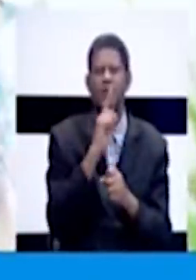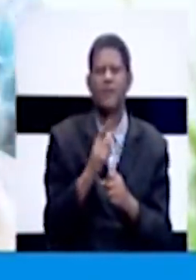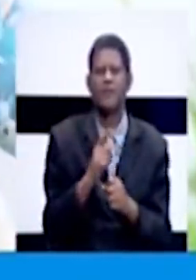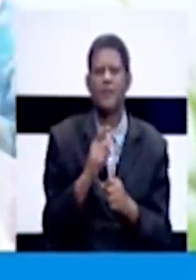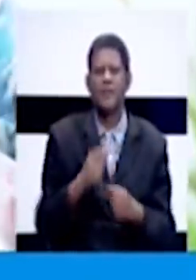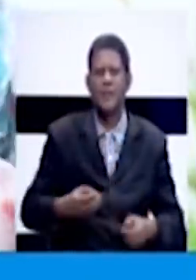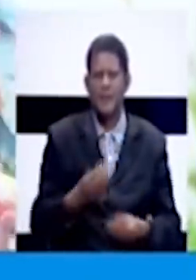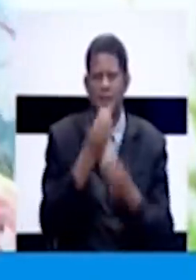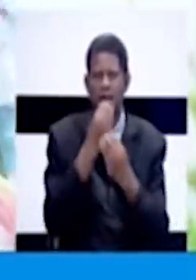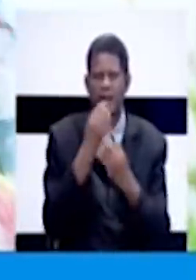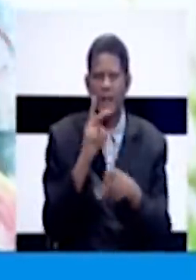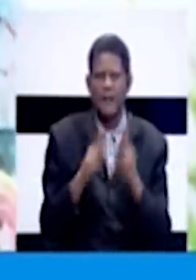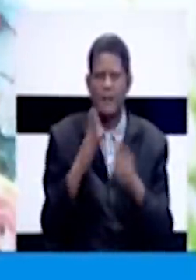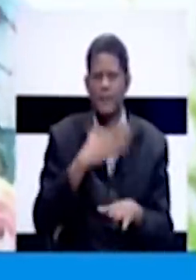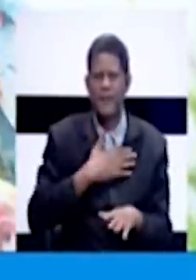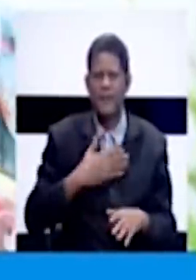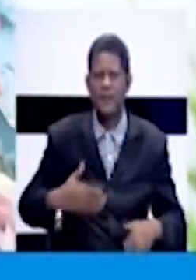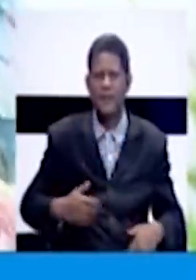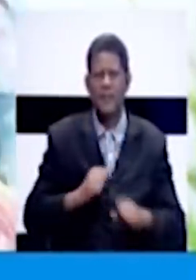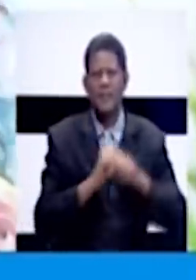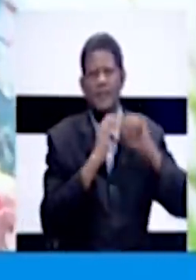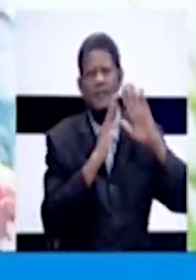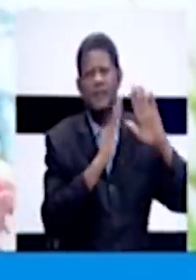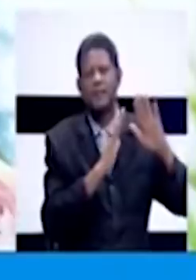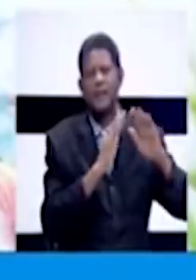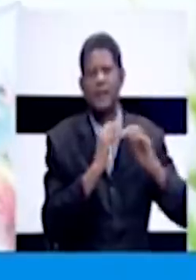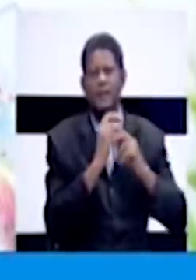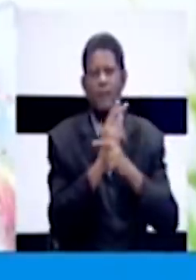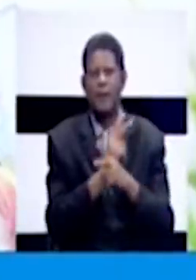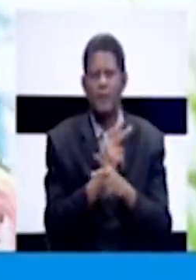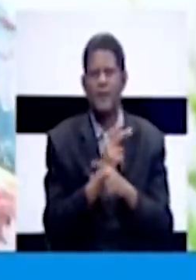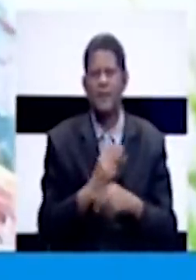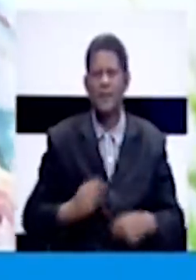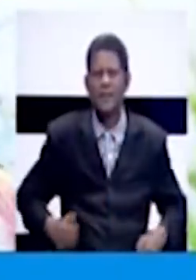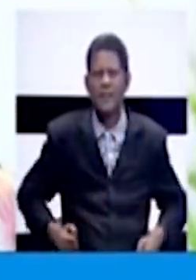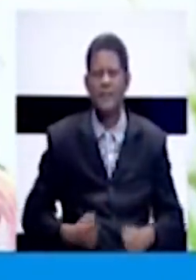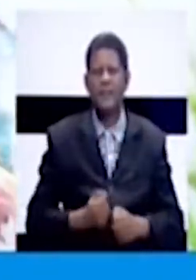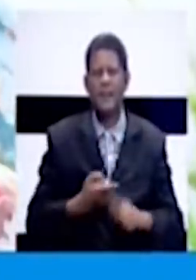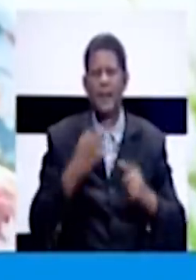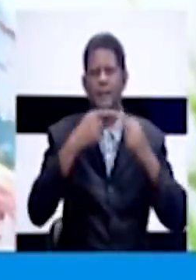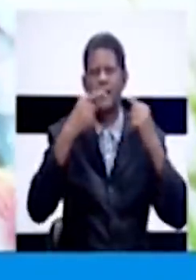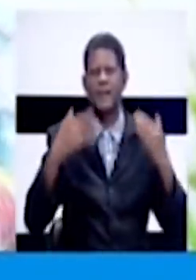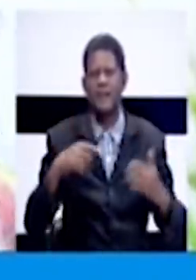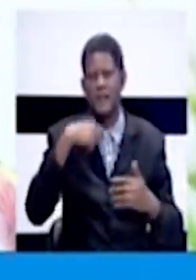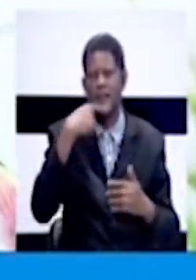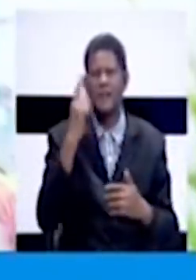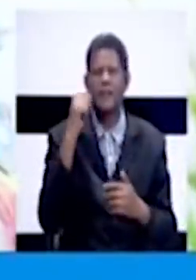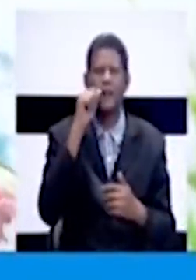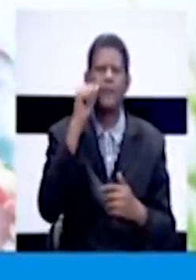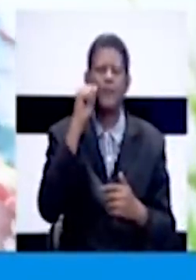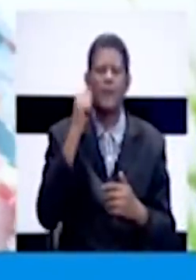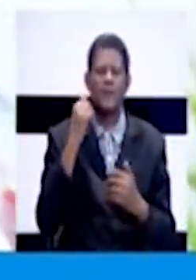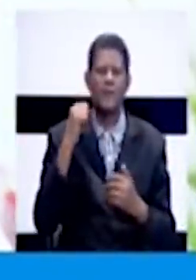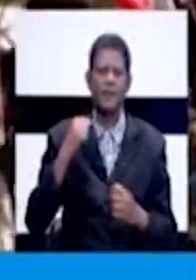كهزنا عردنا قواتات عدنا عدقنا كصلاتنا إنا همتمالي الحرنا